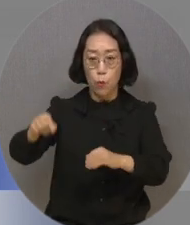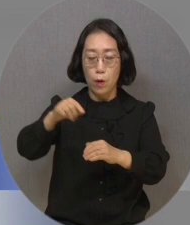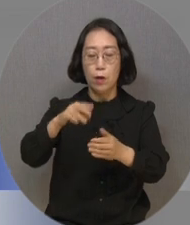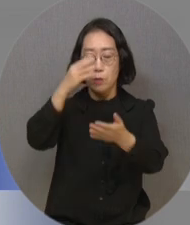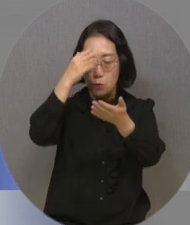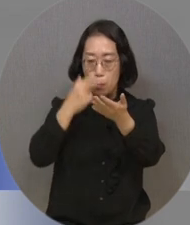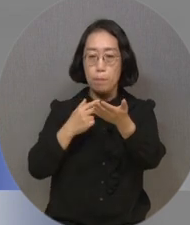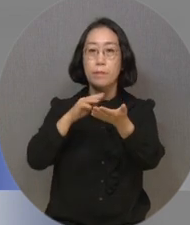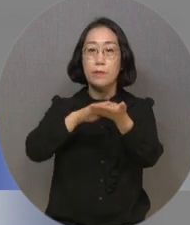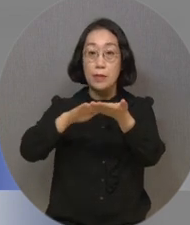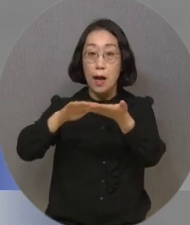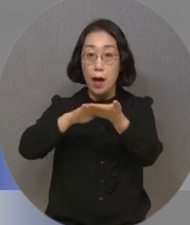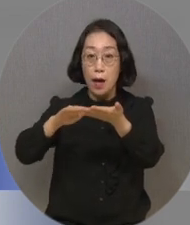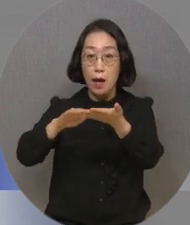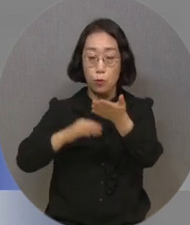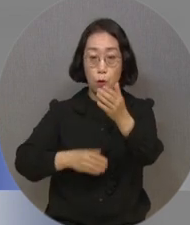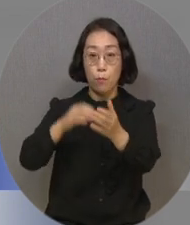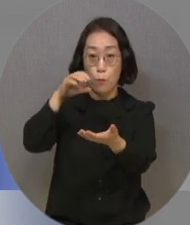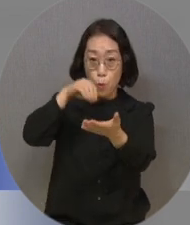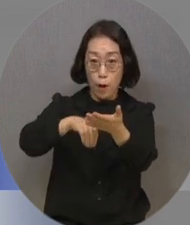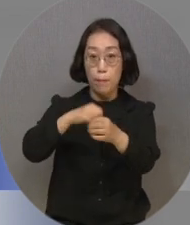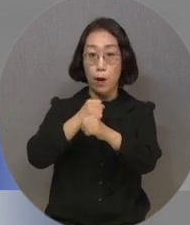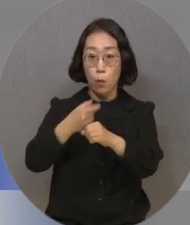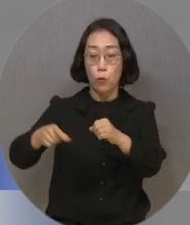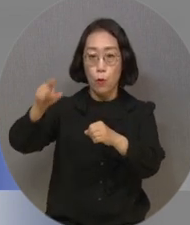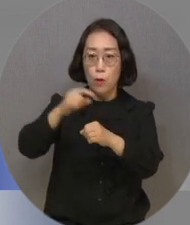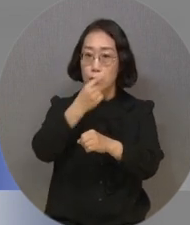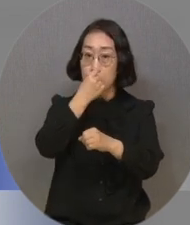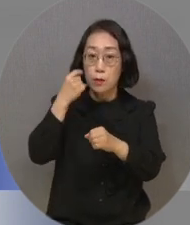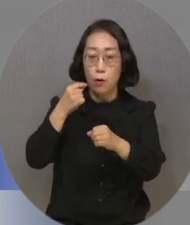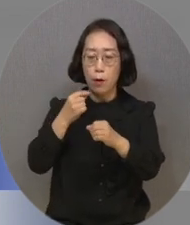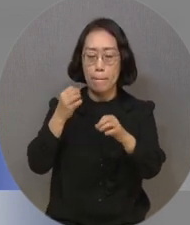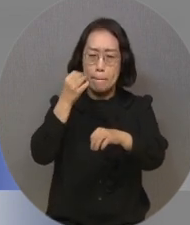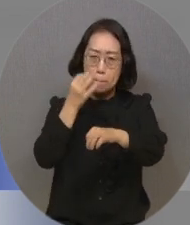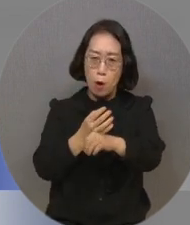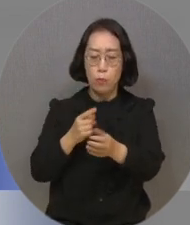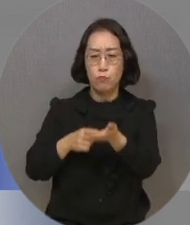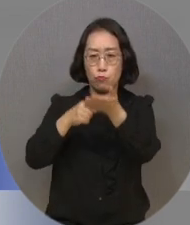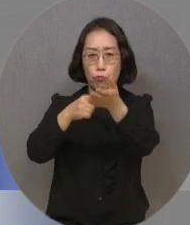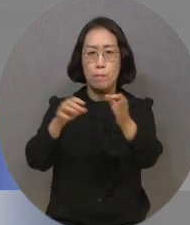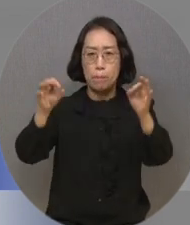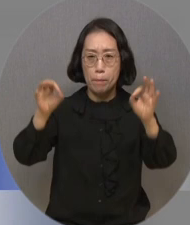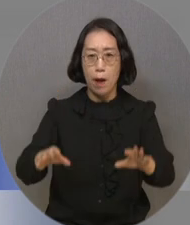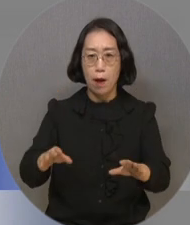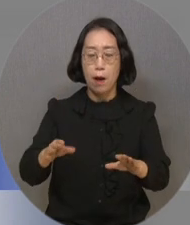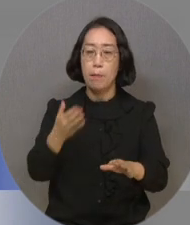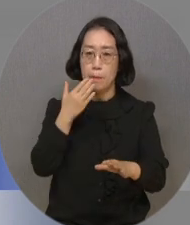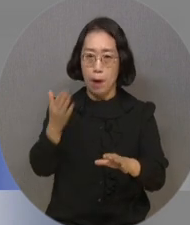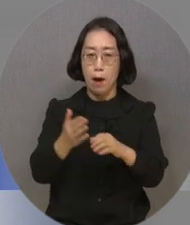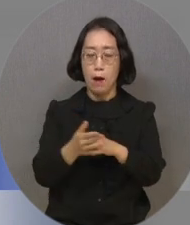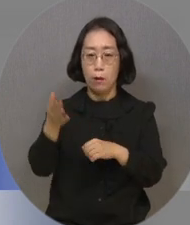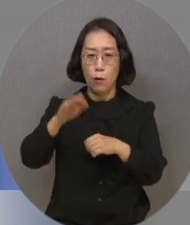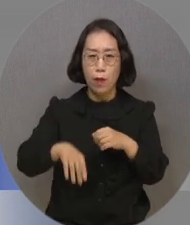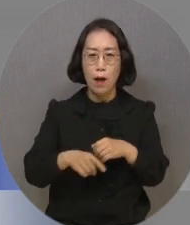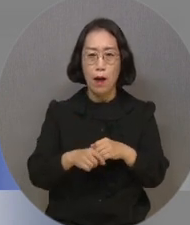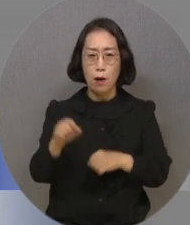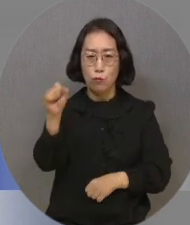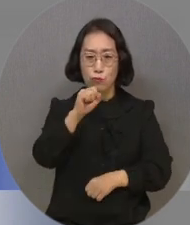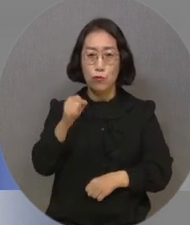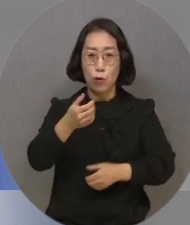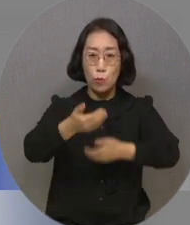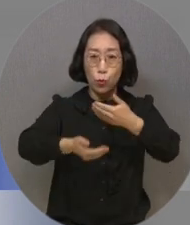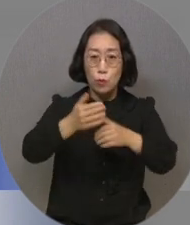확대하고 시각장애인을 증명하는 증빙서류 제출을 간편하게 됩니다 다만 하이패스 카드나 금속